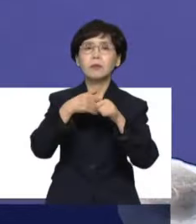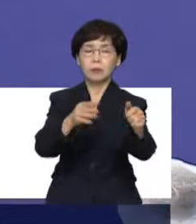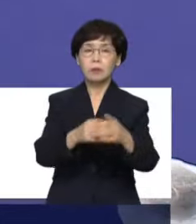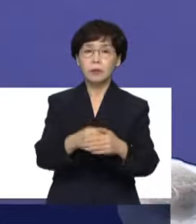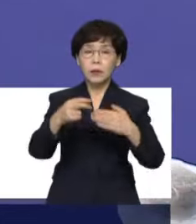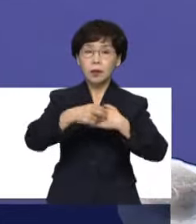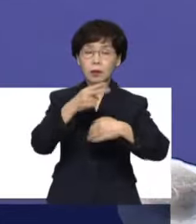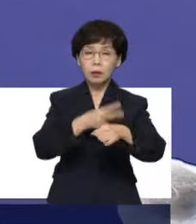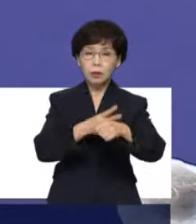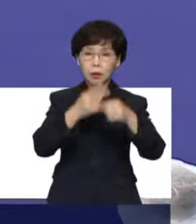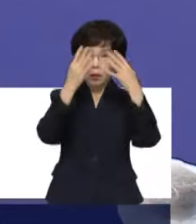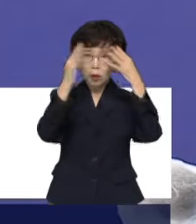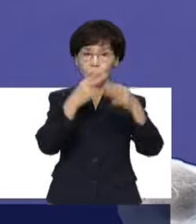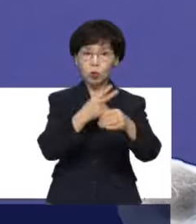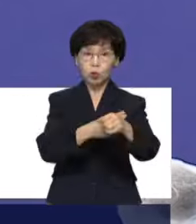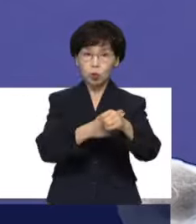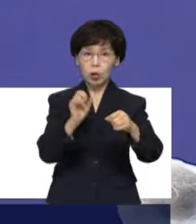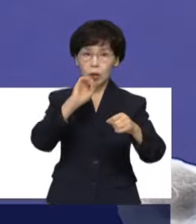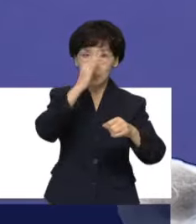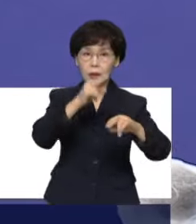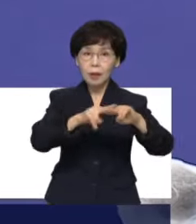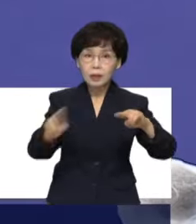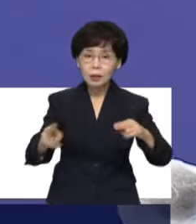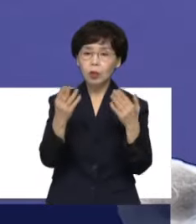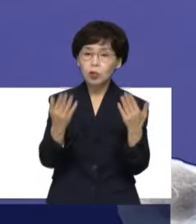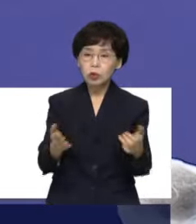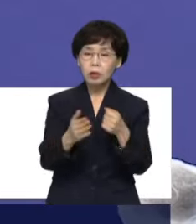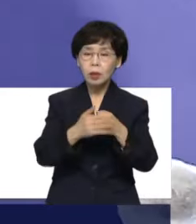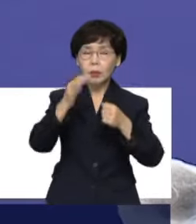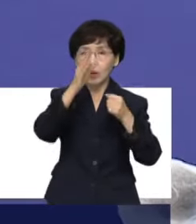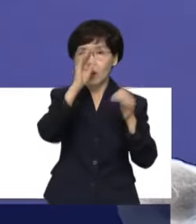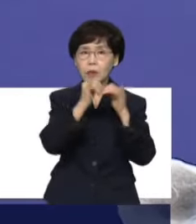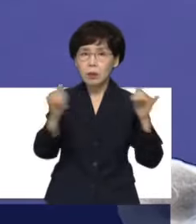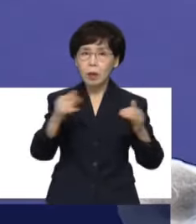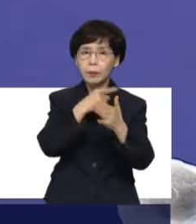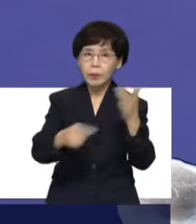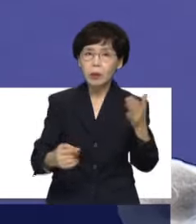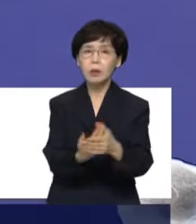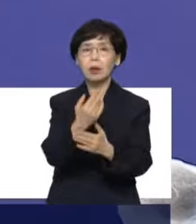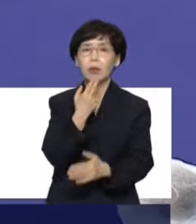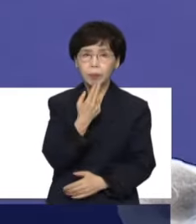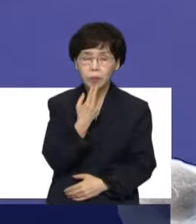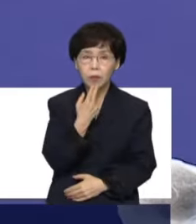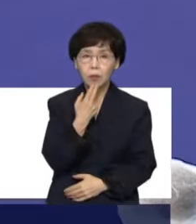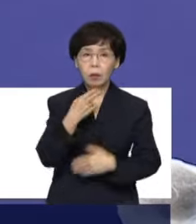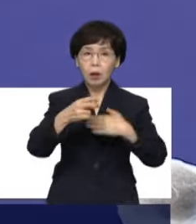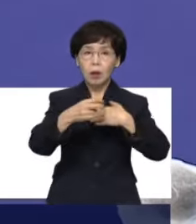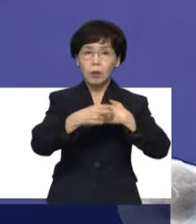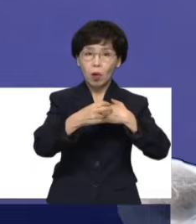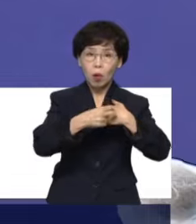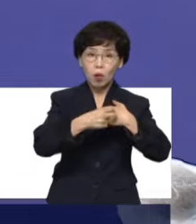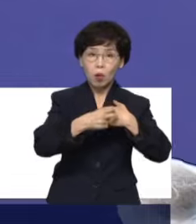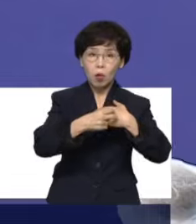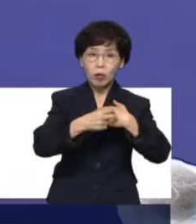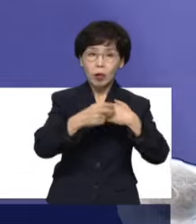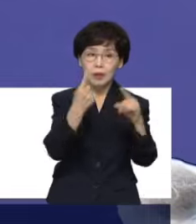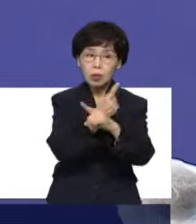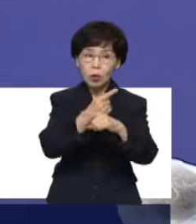교수의 갑작스러운 사직이나 휴진으로 환자에게 피해가 발생하지 않도록 의료 현장 상황을